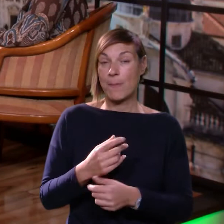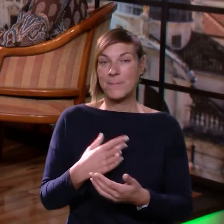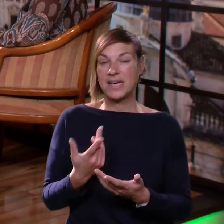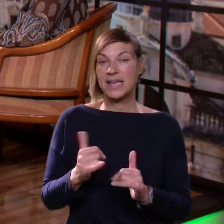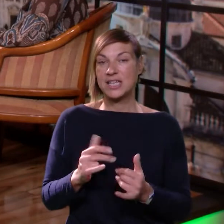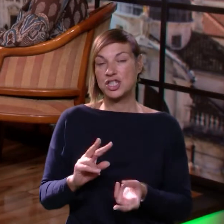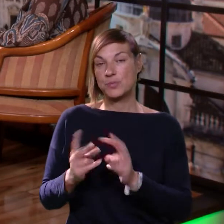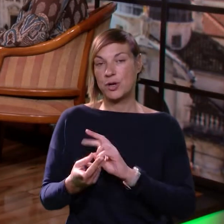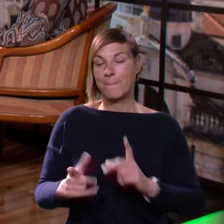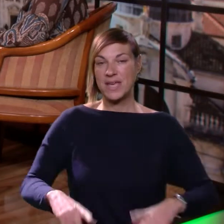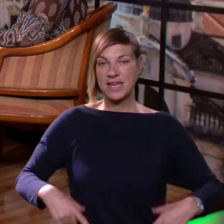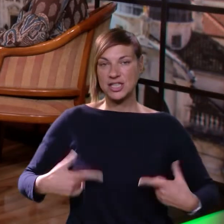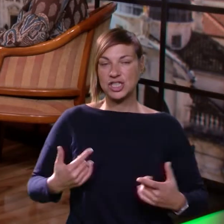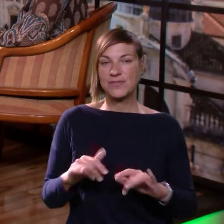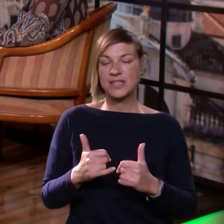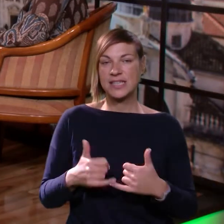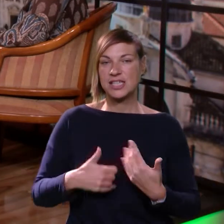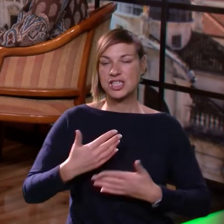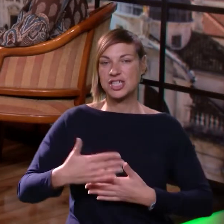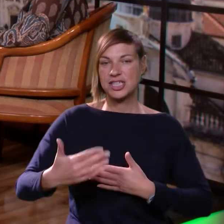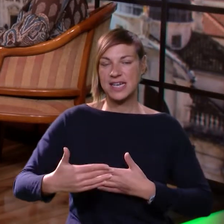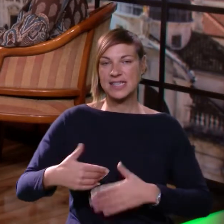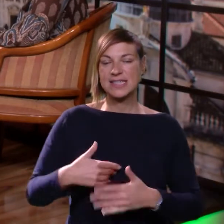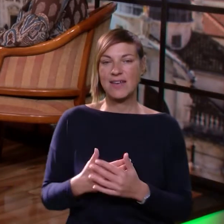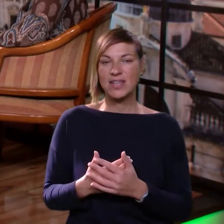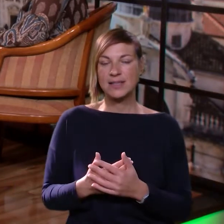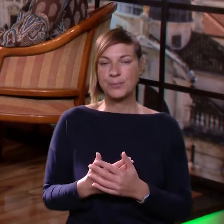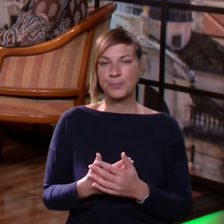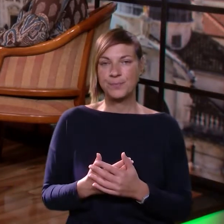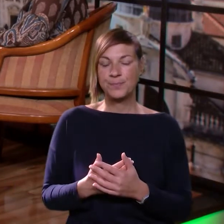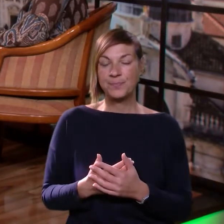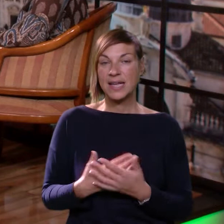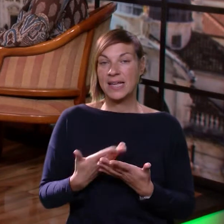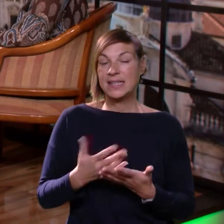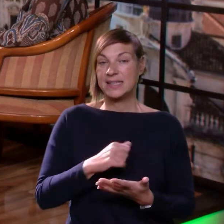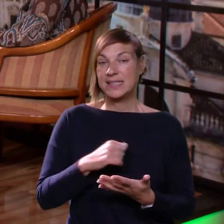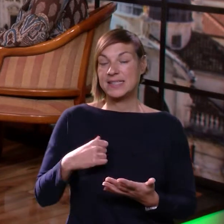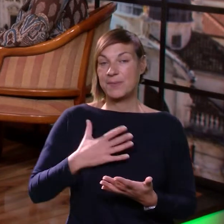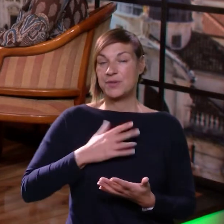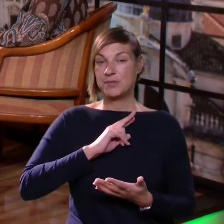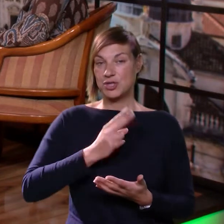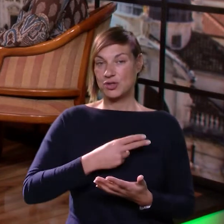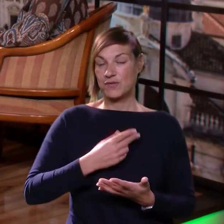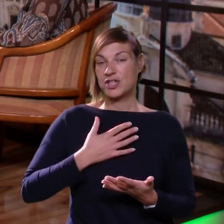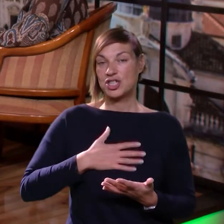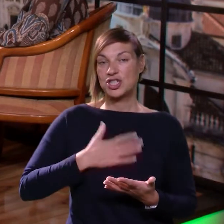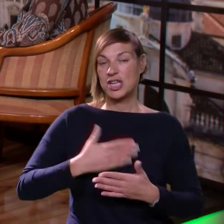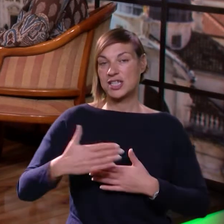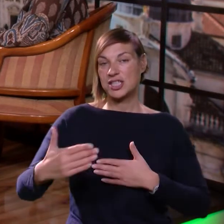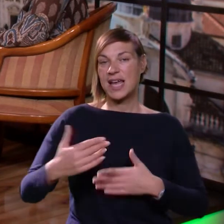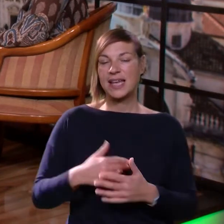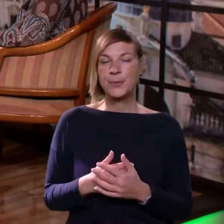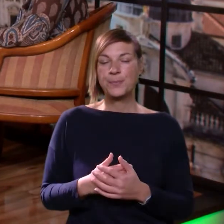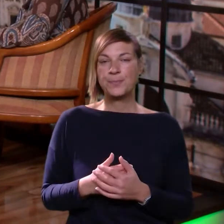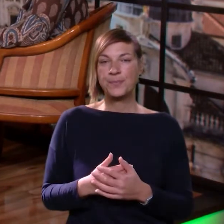opomena. Ili ćeš promijeniti svoj život, ili ćeš nastaviti tako i... Znači, ti sam preuzimaš odgovornost za ono što hoćeš